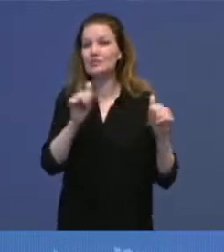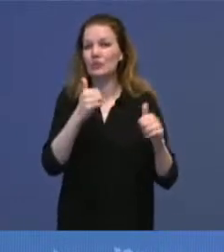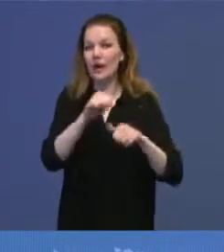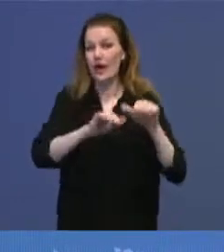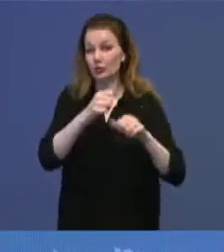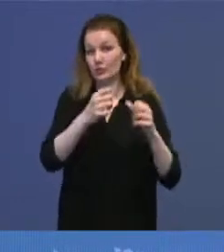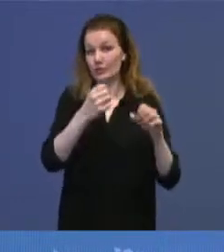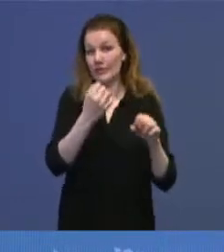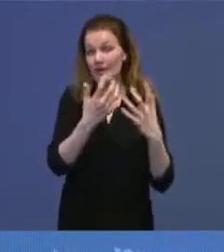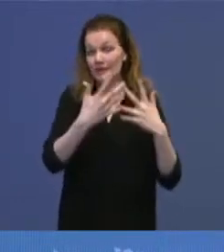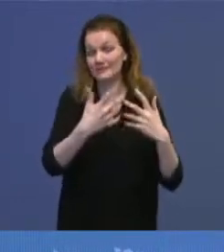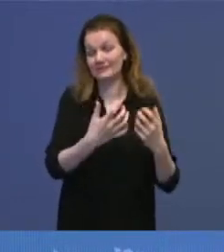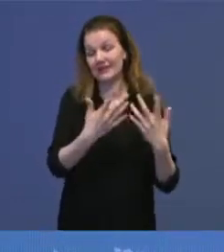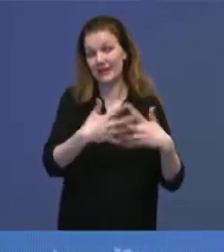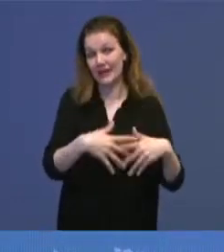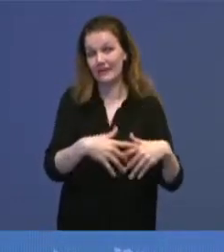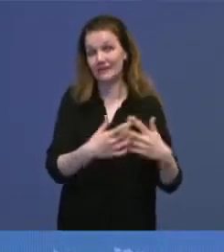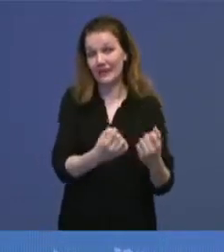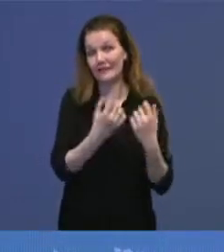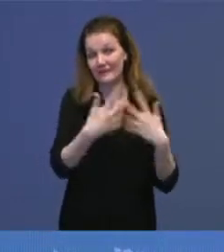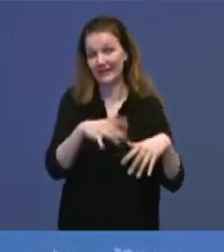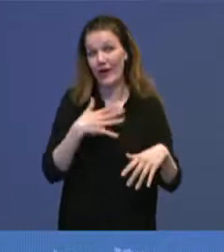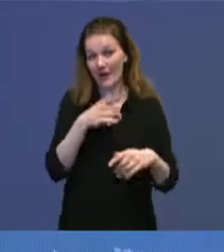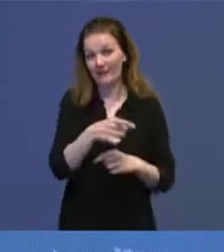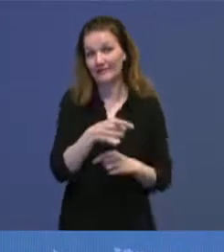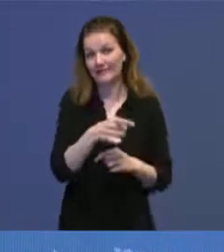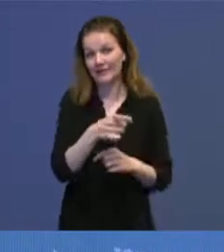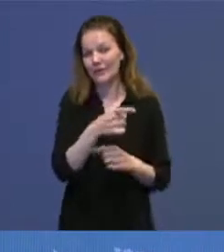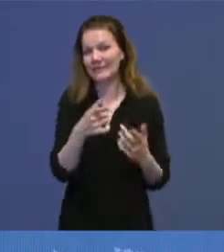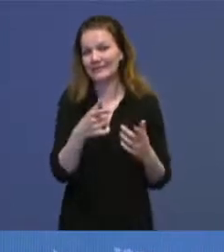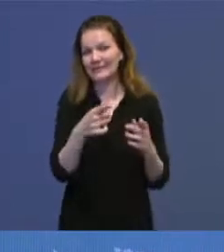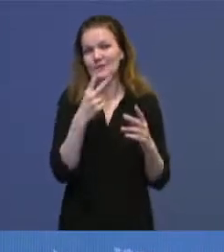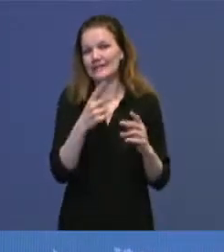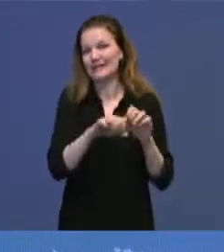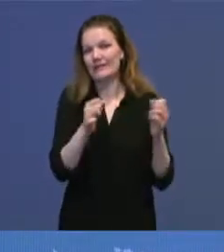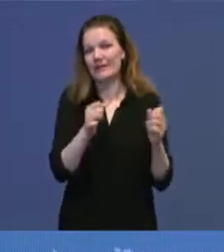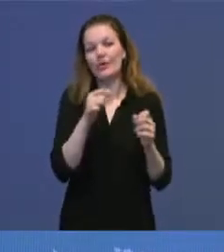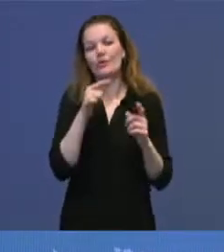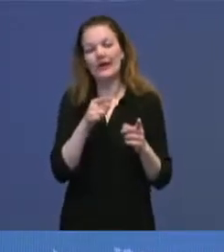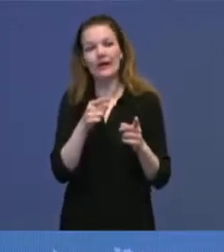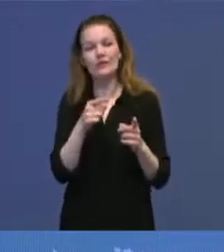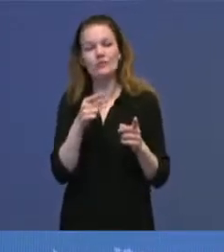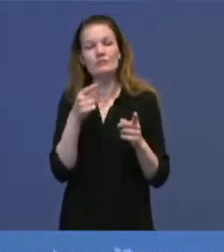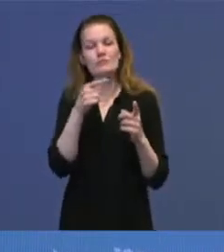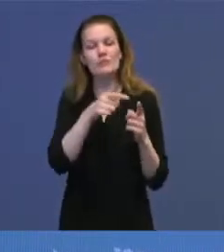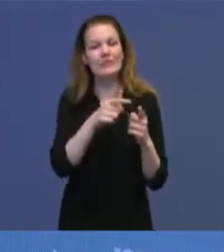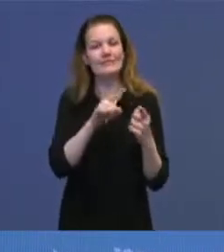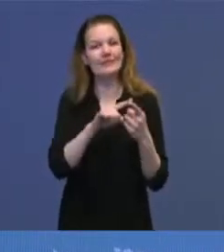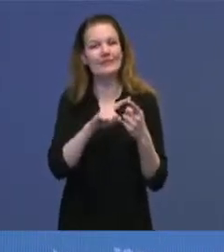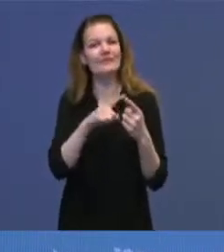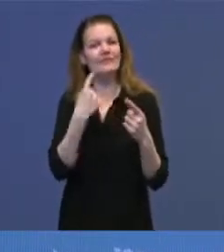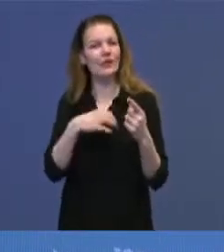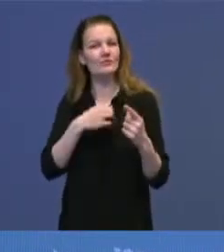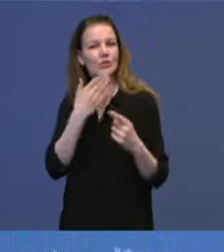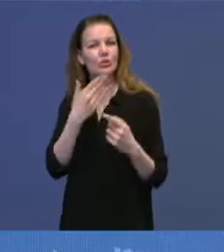Det er klart et usikkert bilde, både i forhold til det som angrepsmål, og i forhold til å kunne holde god og sikker drift. Men